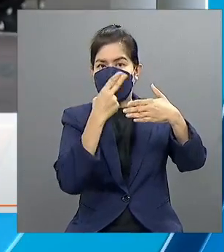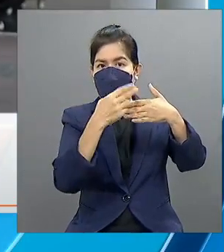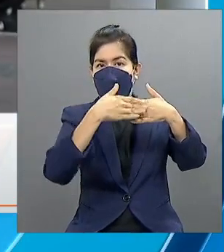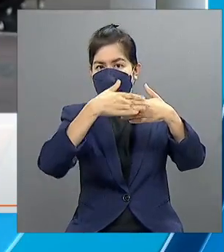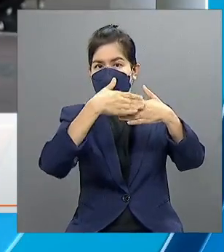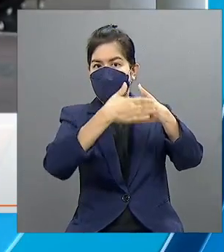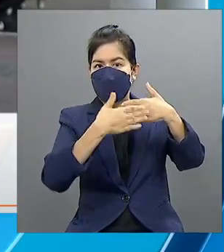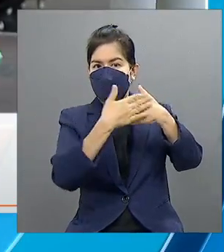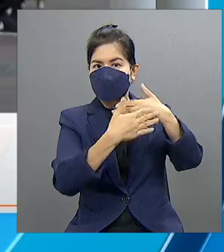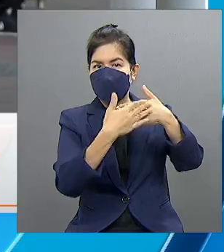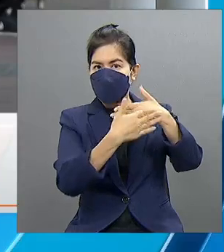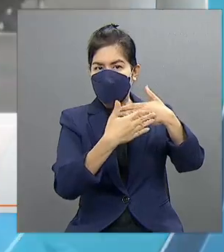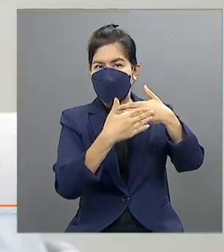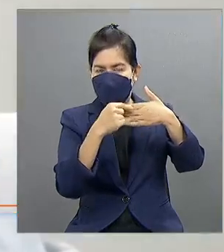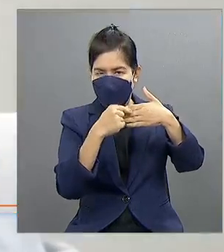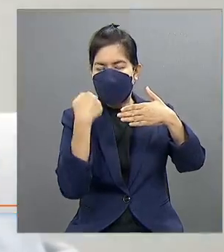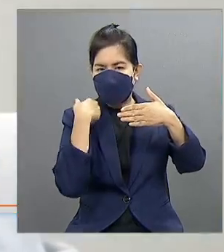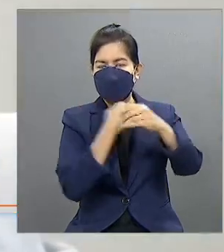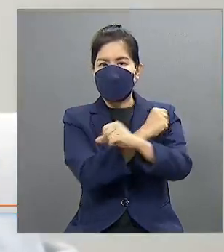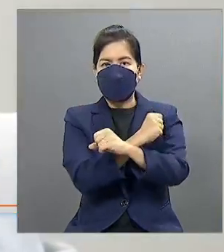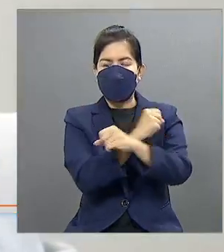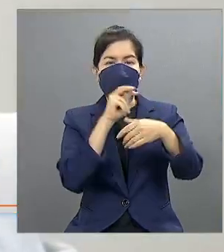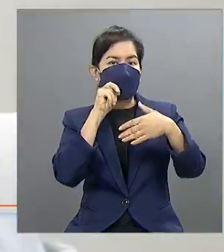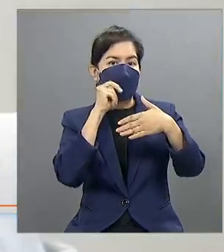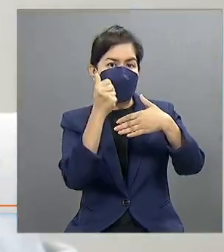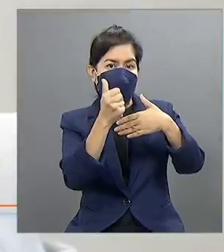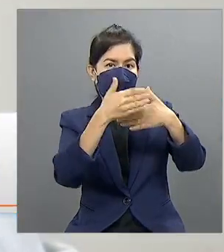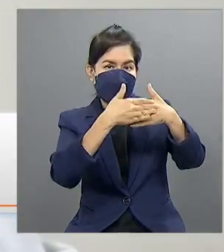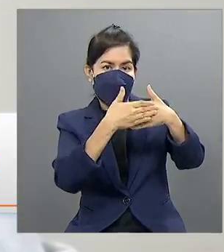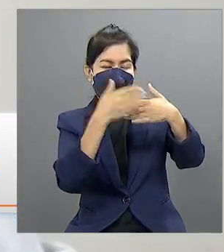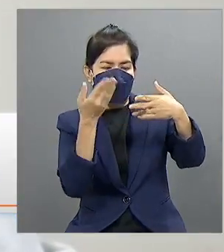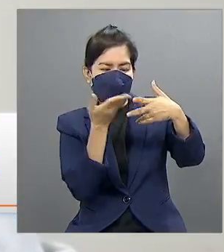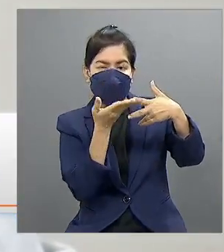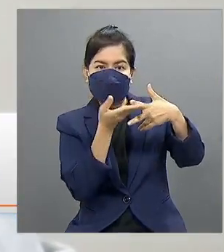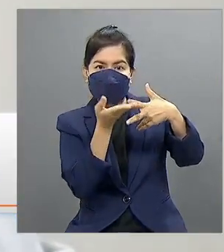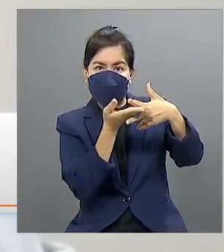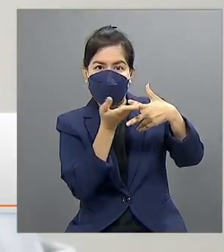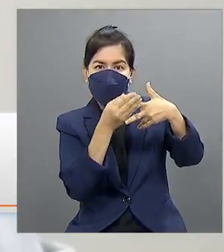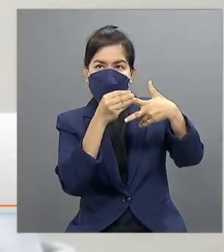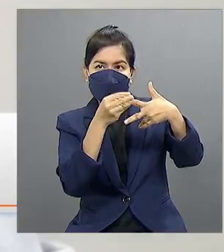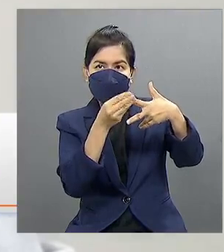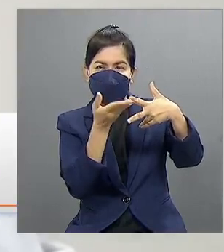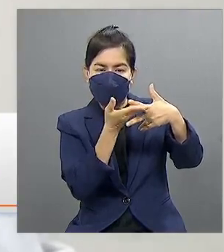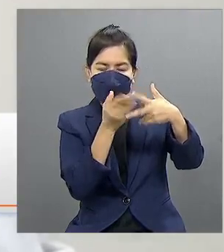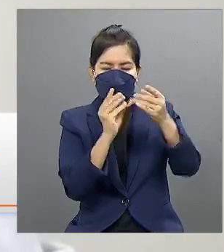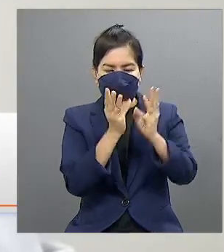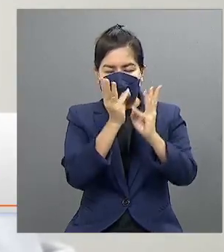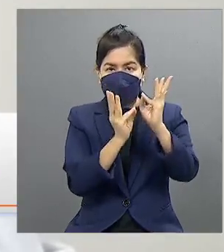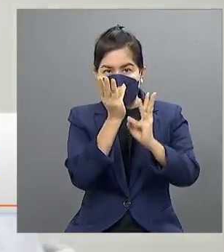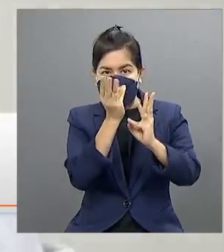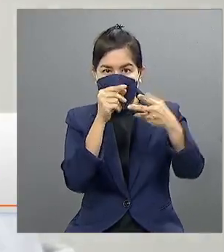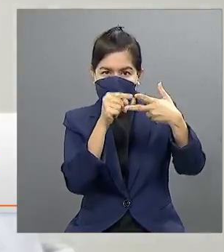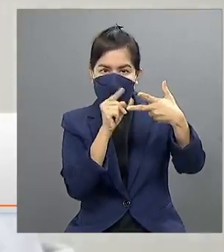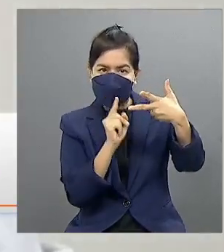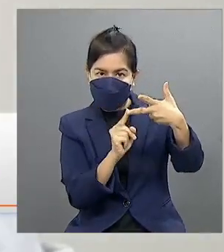สดุสะท้อนน้ำนะครับแล้วก็มีชั้นกลางเป็นตัวแผ่นกรองอนุภาคขนาดเล็กแล้วก็มีชั้นในเป็นผ้าที่ทำให้นุ่